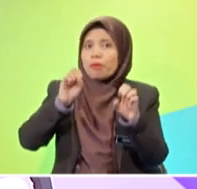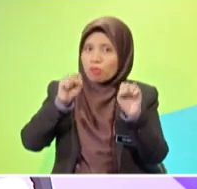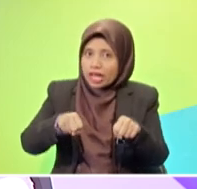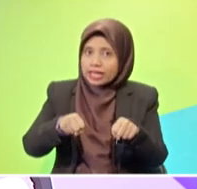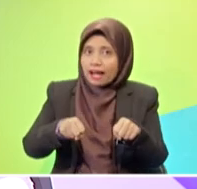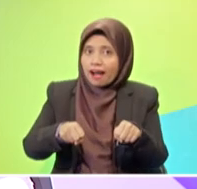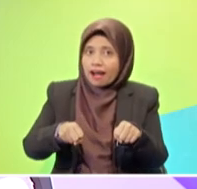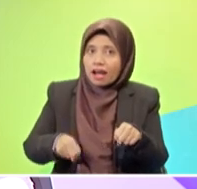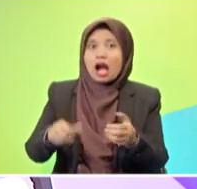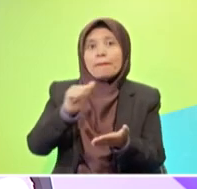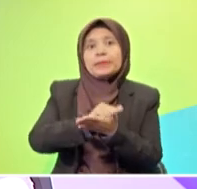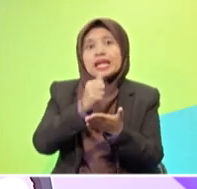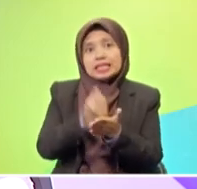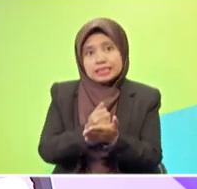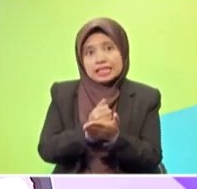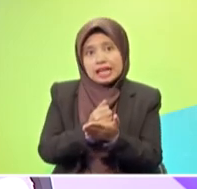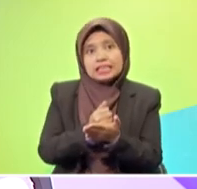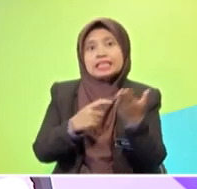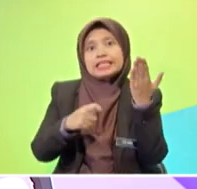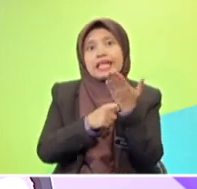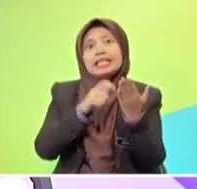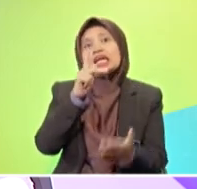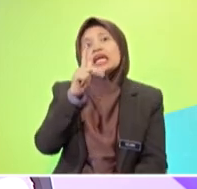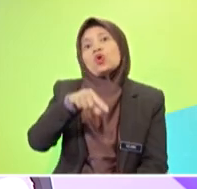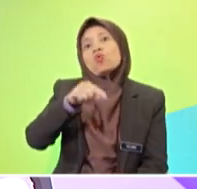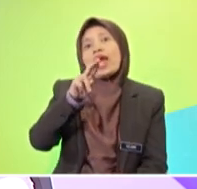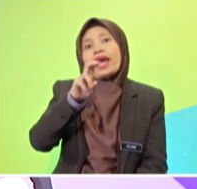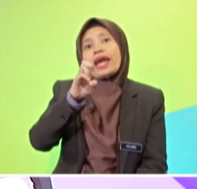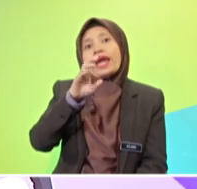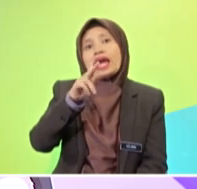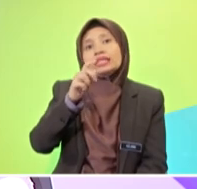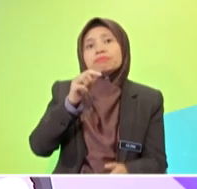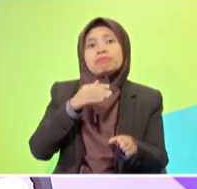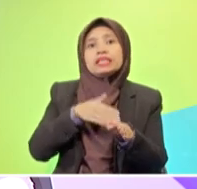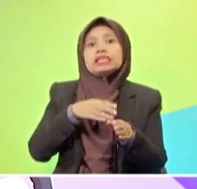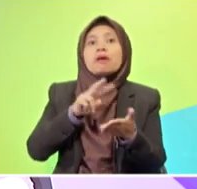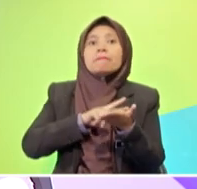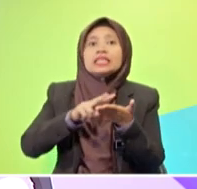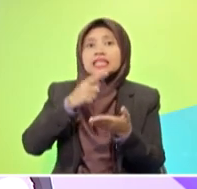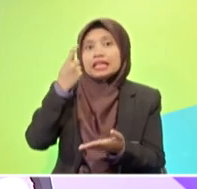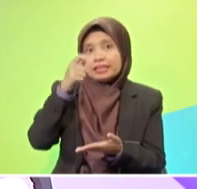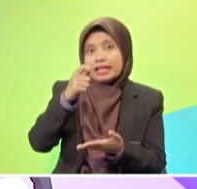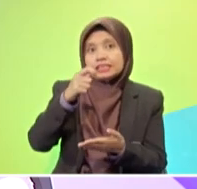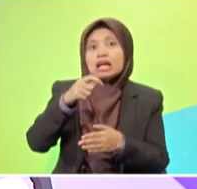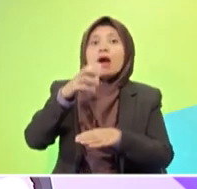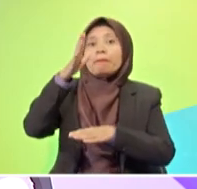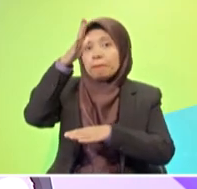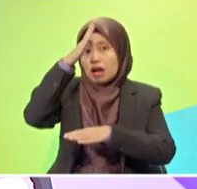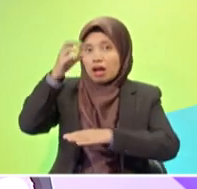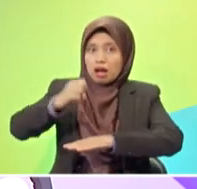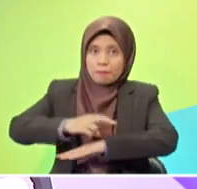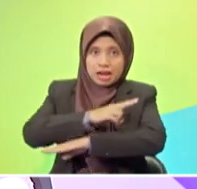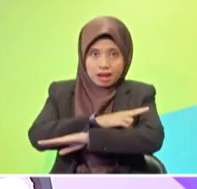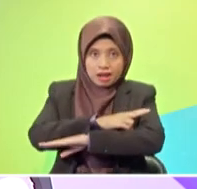mengaplikasikan teknik kwek Dalam pemahaman bacaan teks Pak Belalang nih jadi mereka cube mereka